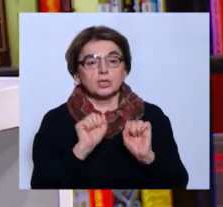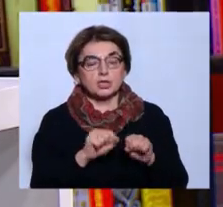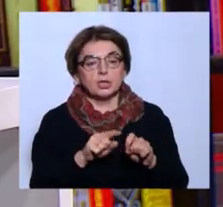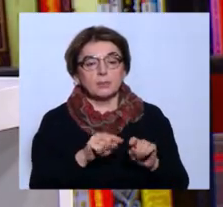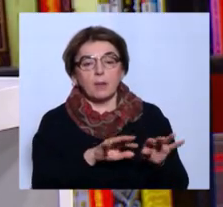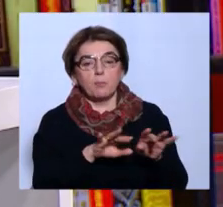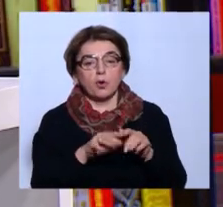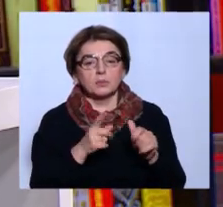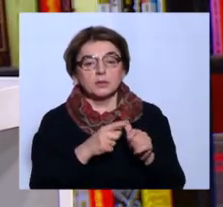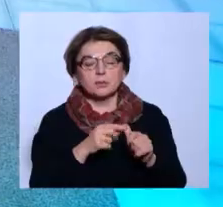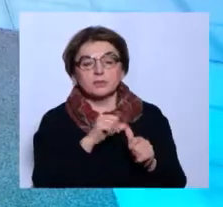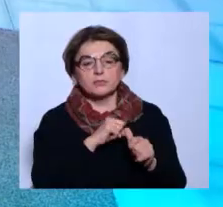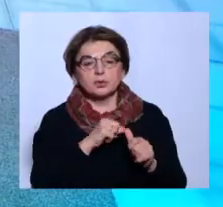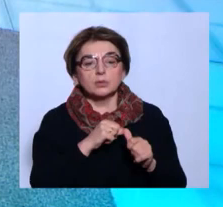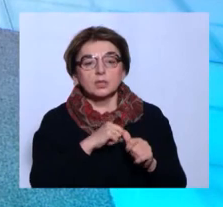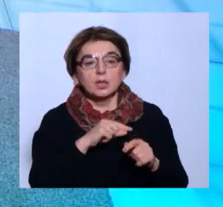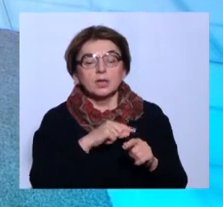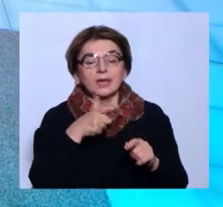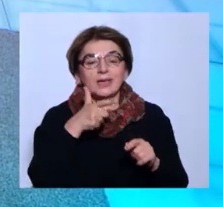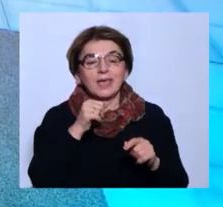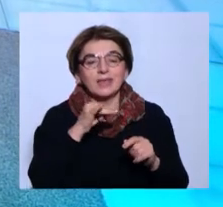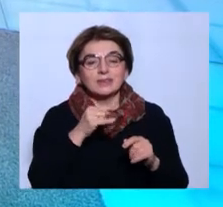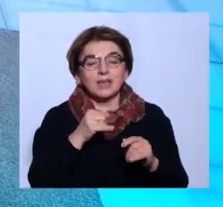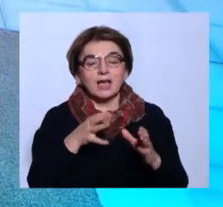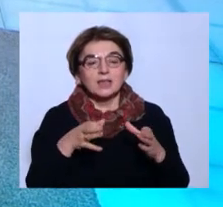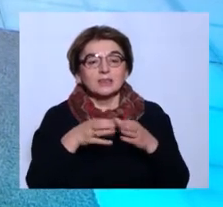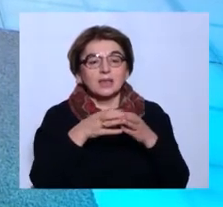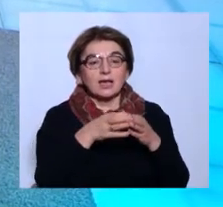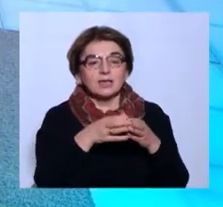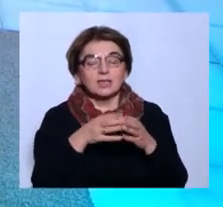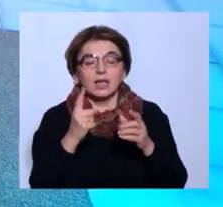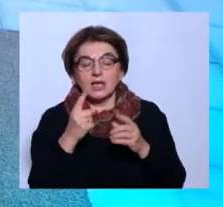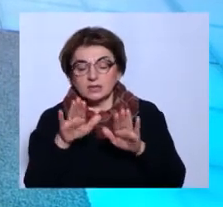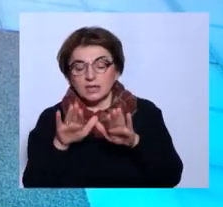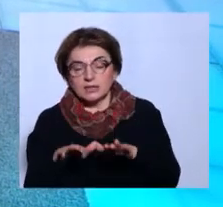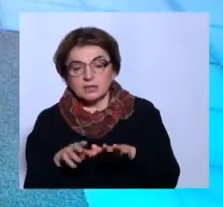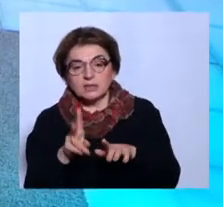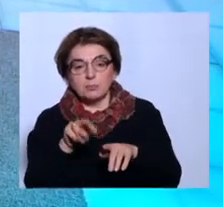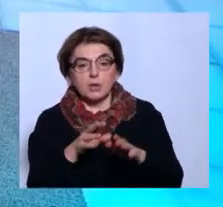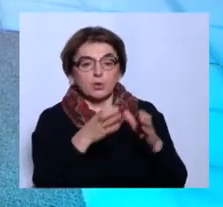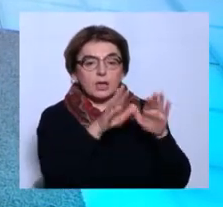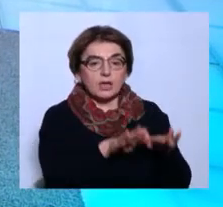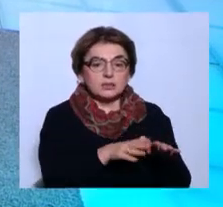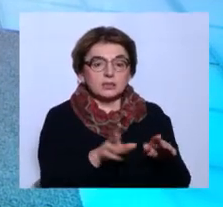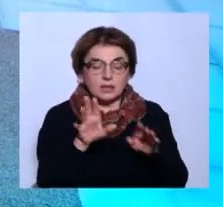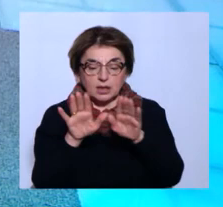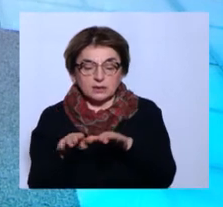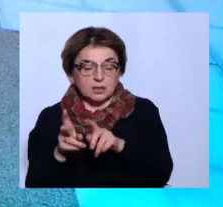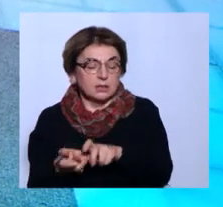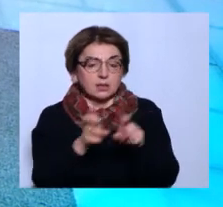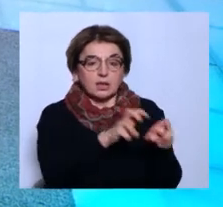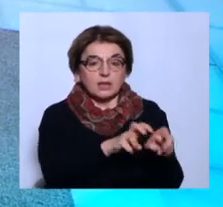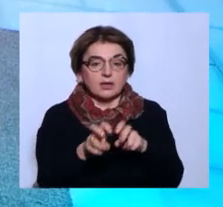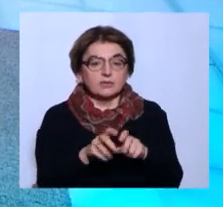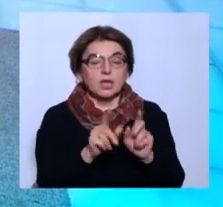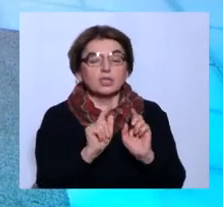პროცესს ეწოდება გენთა ნაკადი, თვითონ სახელი ძალიან ლამაზად ჟღერს, ანუ გენთა ნაკადი ერთი ადგილიდან გენები გადავიდა მეორე მხარეს,